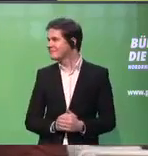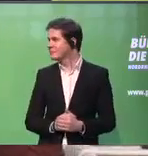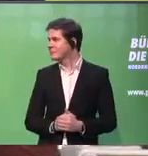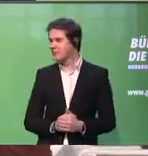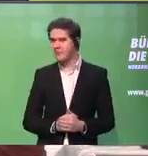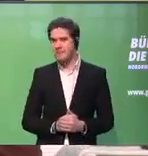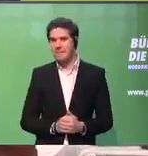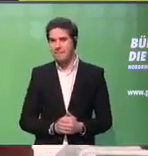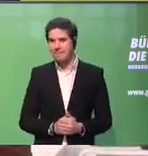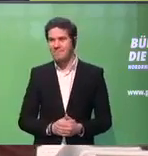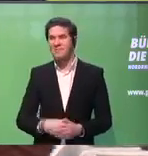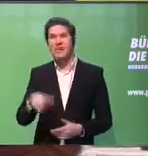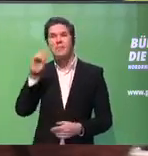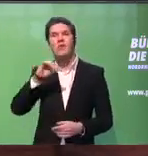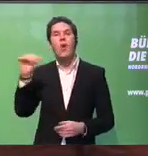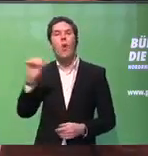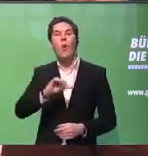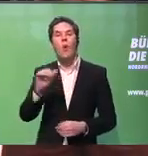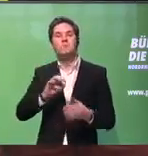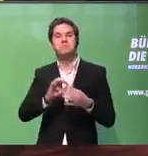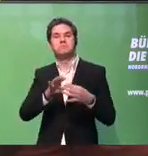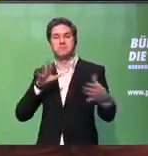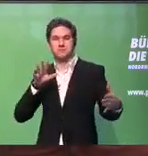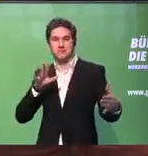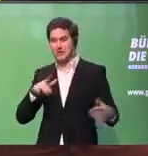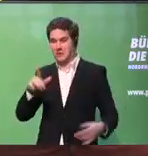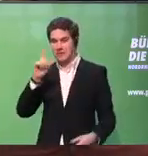vom Öl. Bettinas,